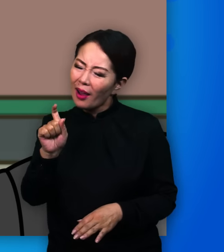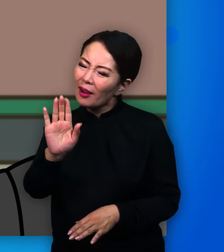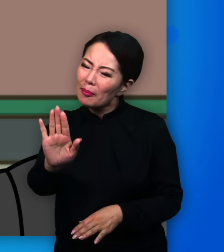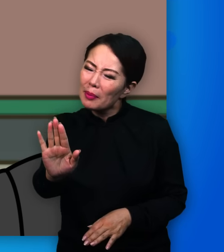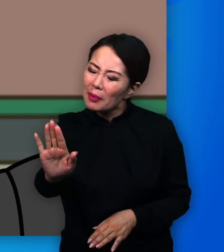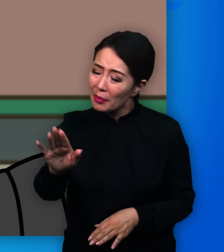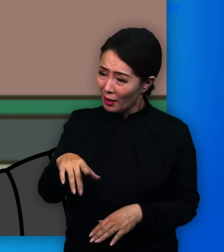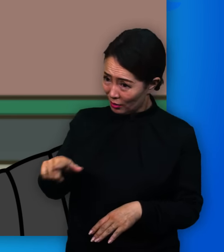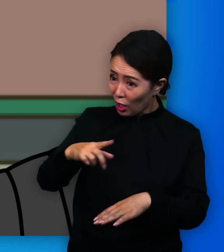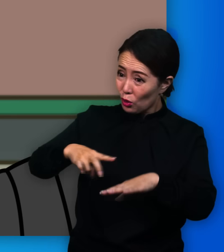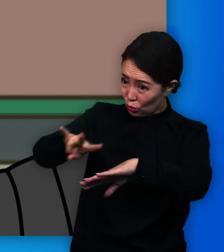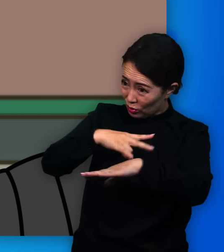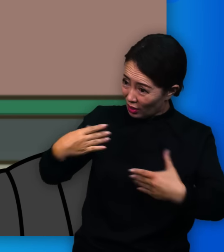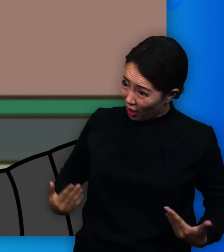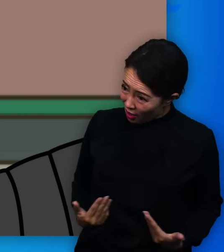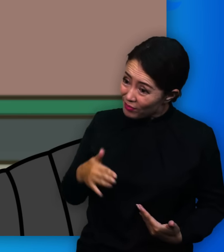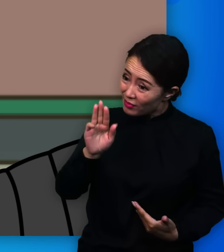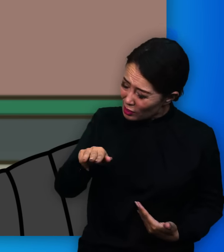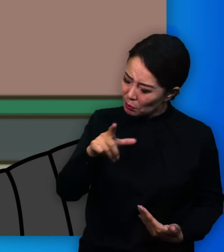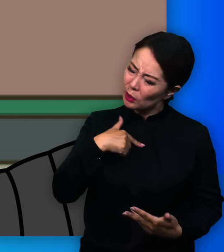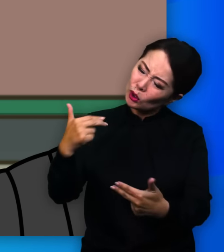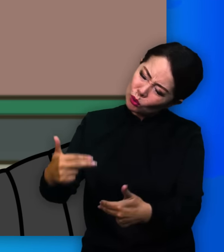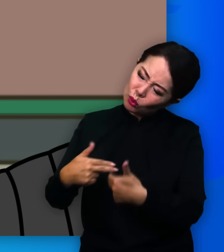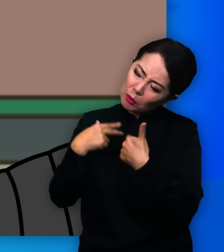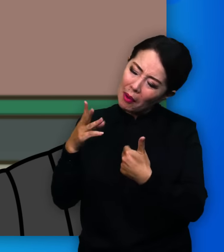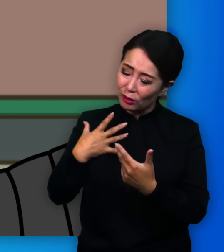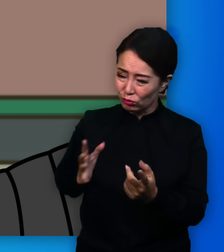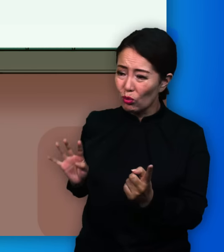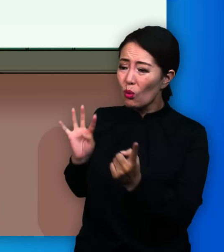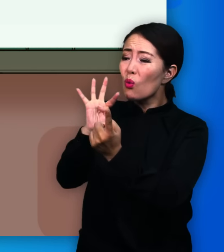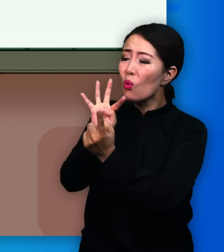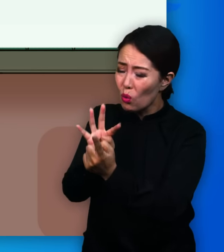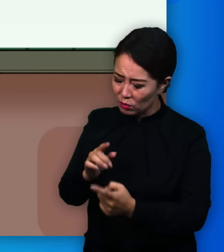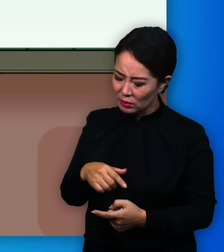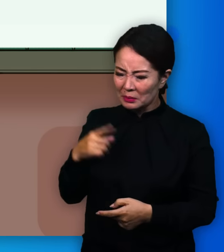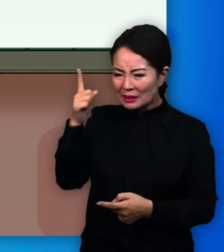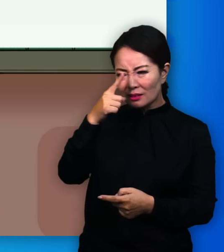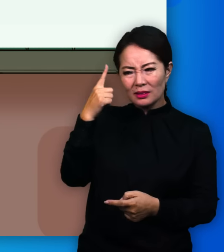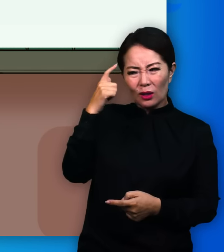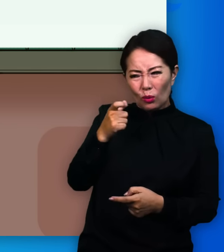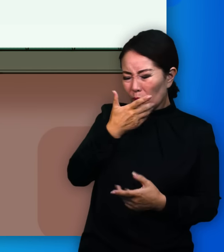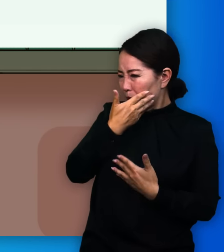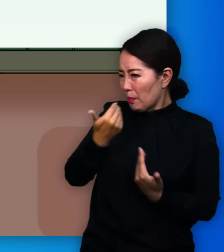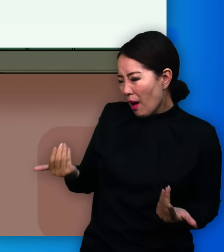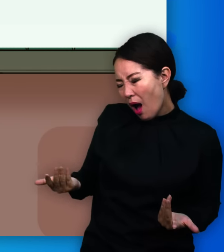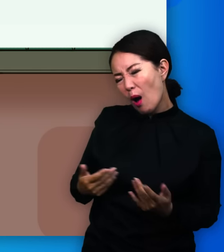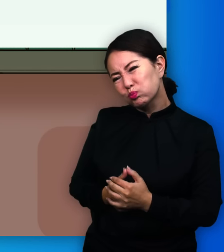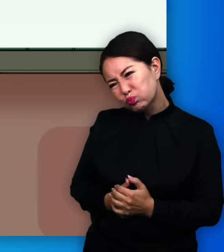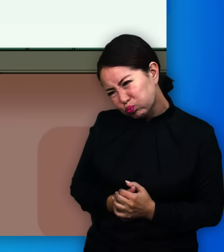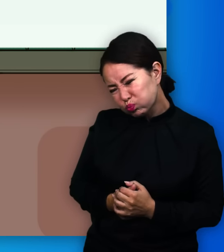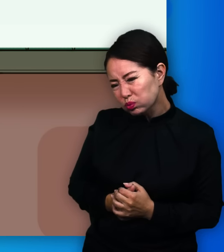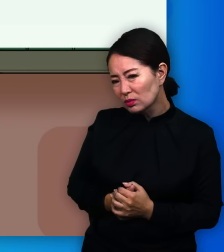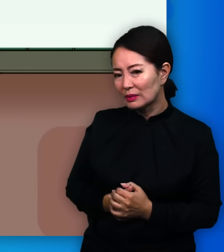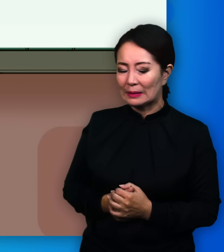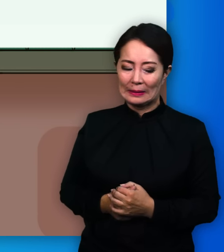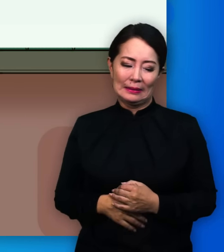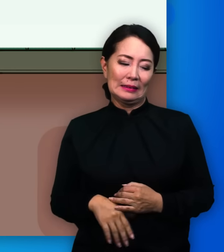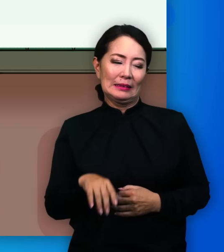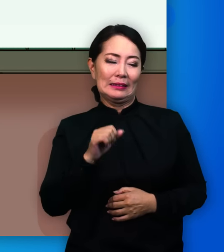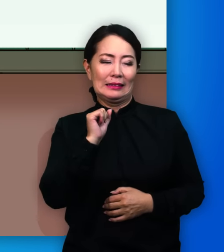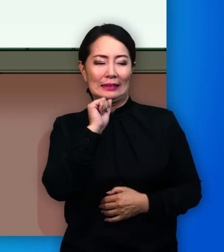За ахын ажил төрөл яах вэ? Амин хөөрхөн дүүнэр минь аж ахуй хэцүү болвол ахын та нарт тусалж